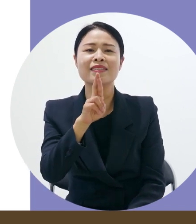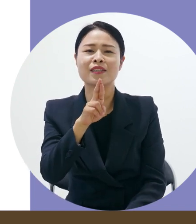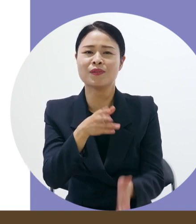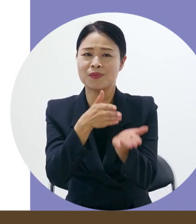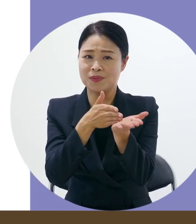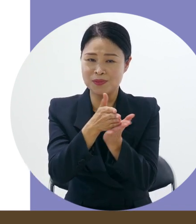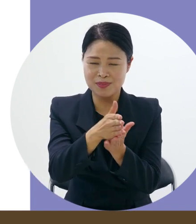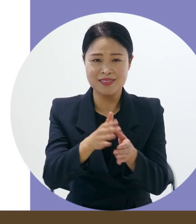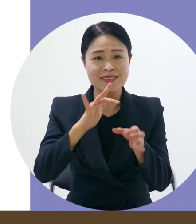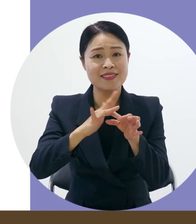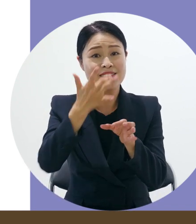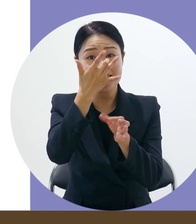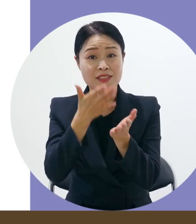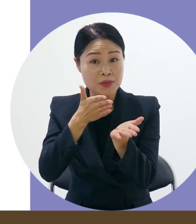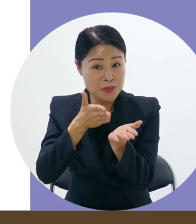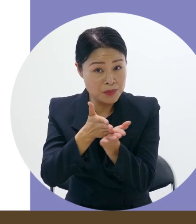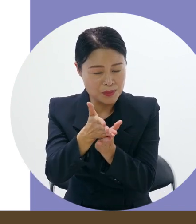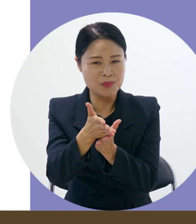소독제 등을 말합니다.